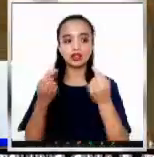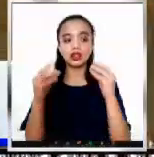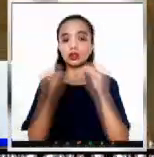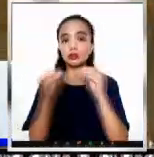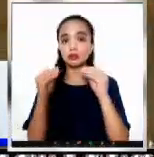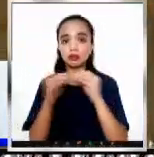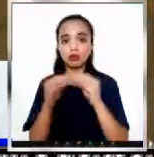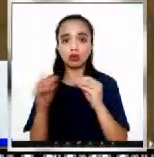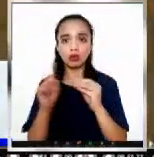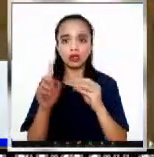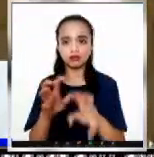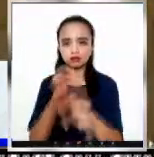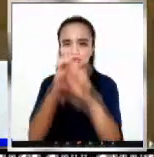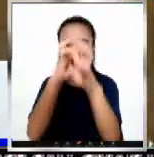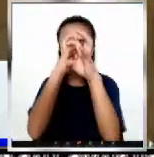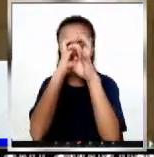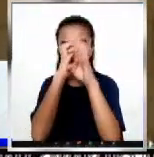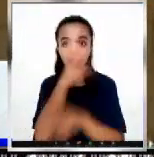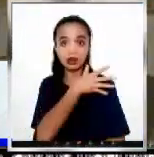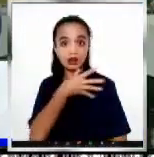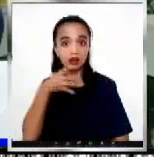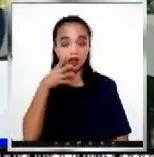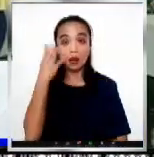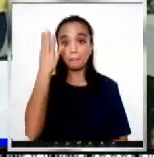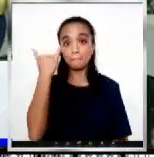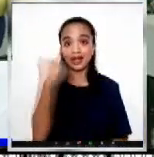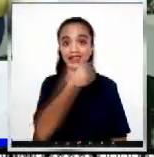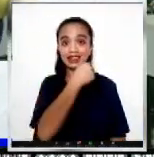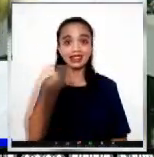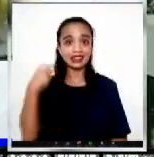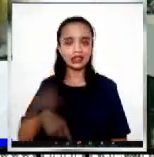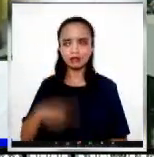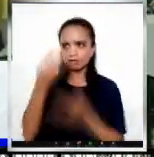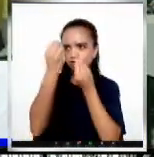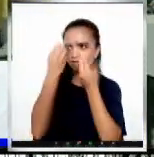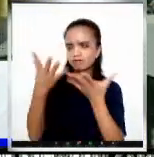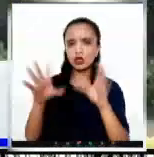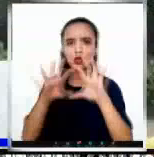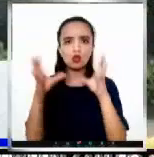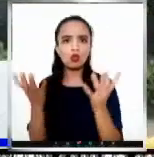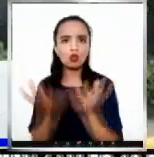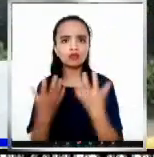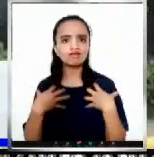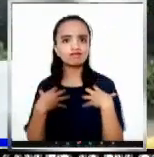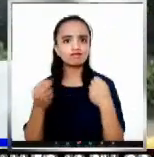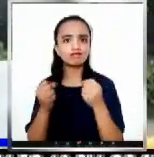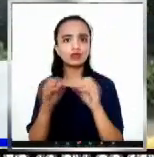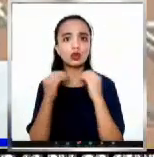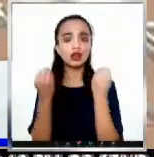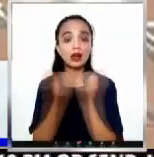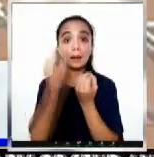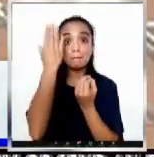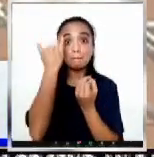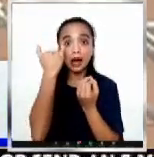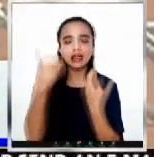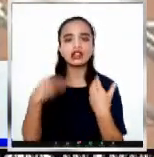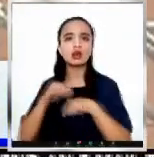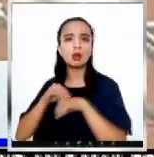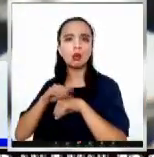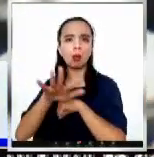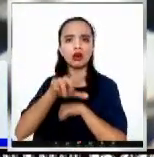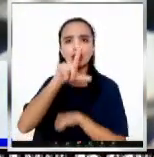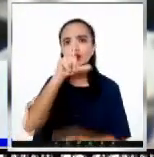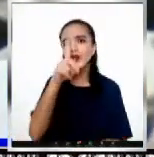matapos i-report ng Russia sa World Health Organization ang pinakaunang kaso ng transmisyon o pagkahawa ng bird flu strain sa